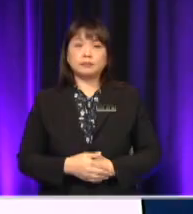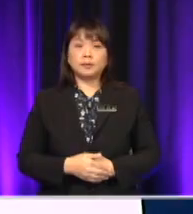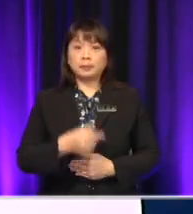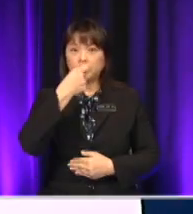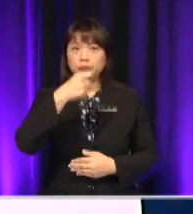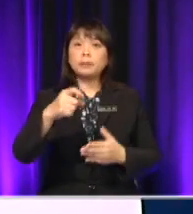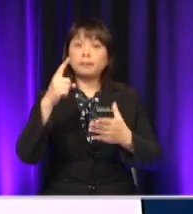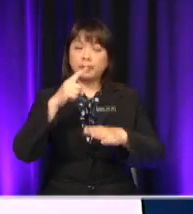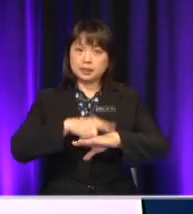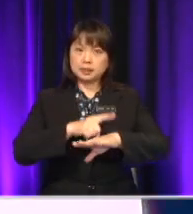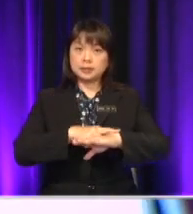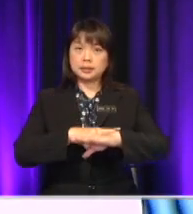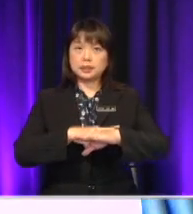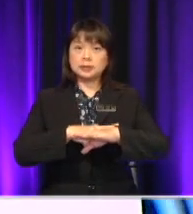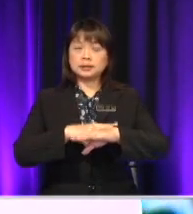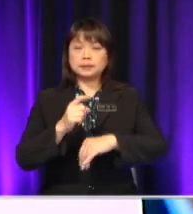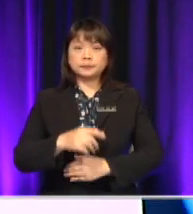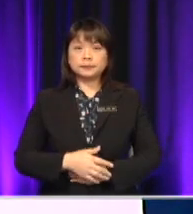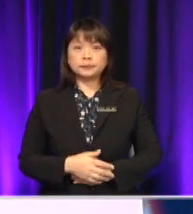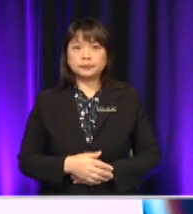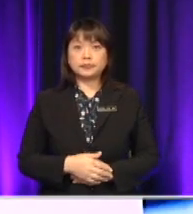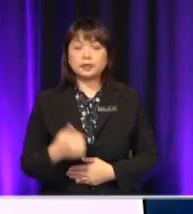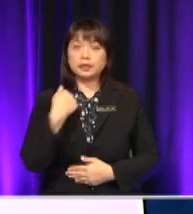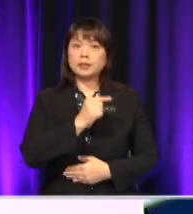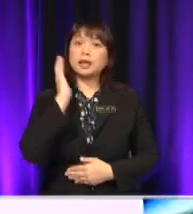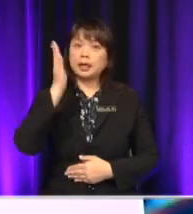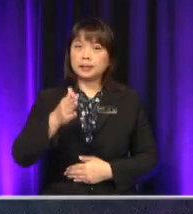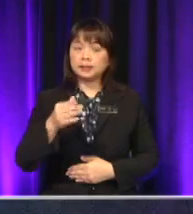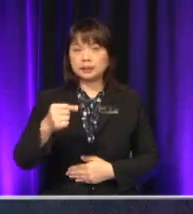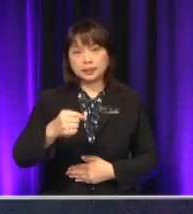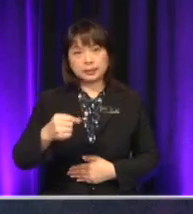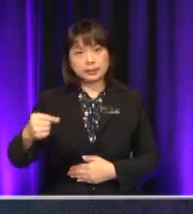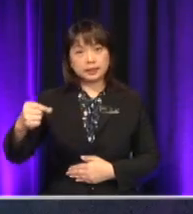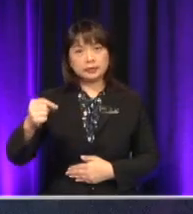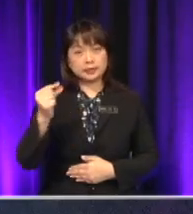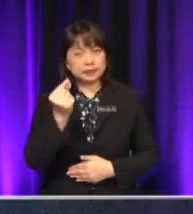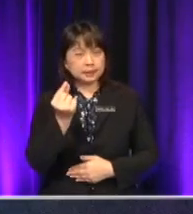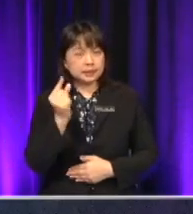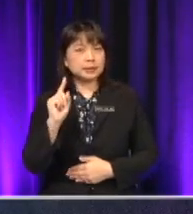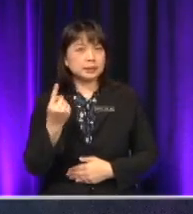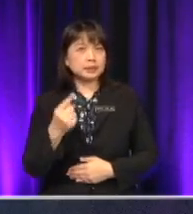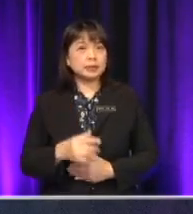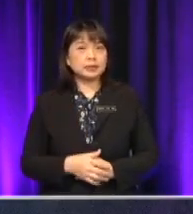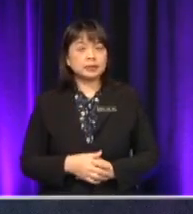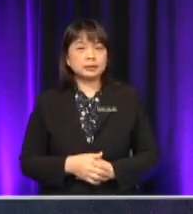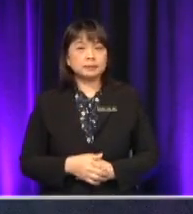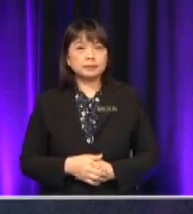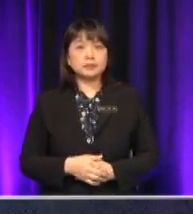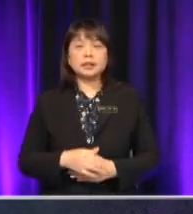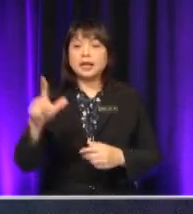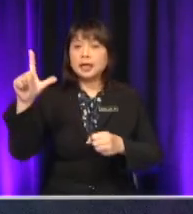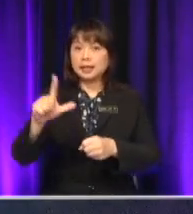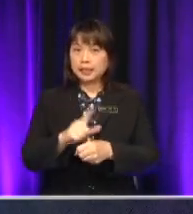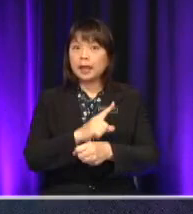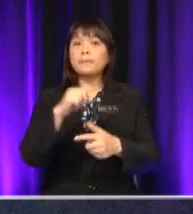adalah kita akan tarik sudut dia sedikit saja. Ya, cikgu. Sedikit saja. Cikgu buat belah sini sedikit. Maksud ayunan lengkap adalah dari sini ke sini, kemudian